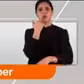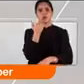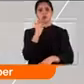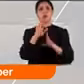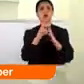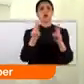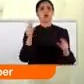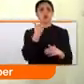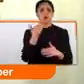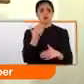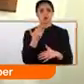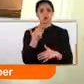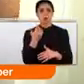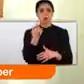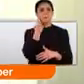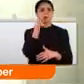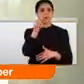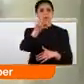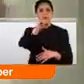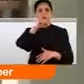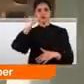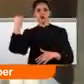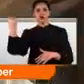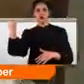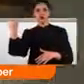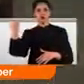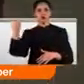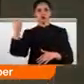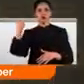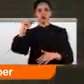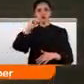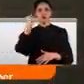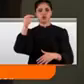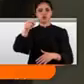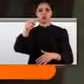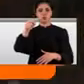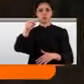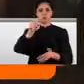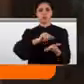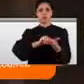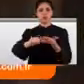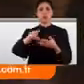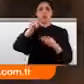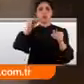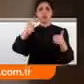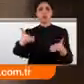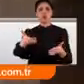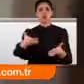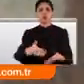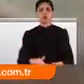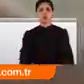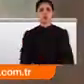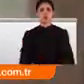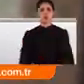kapılarımızı açamıyoruz. Bakınız ben pencereyi açıyorum. Pencerenin çerçevesi tamamen toz içinde.